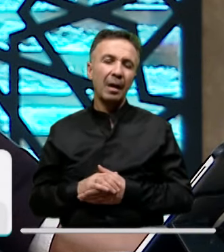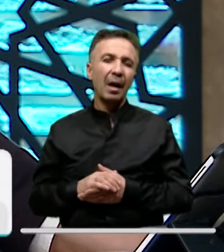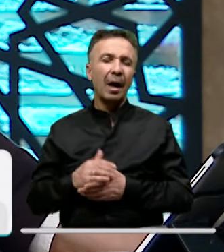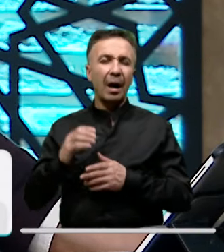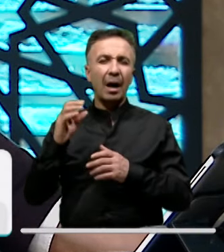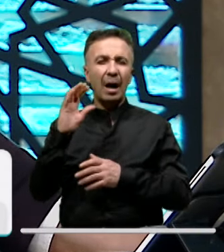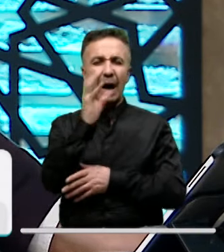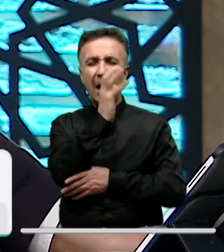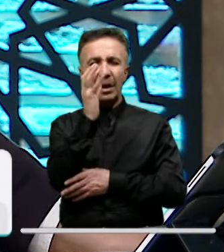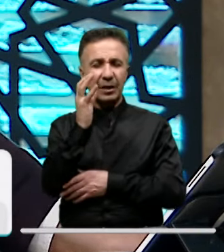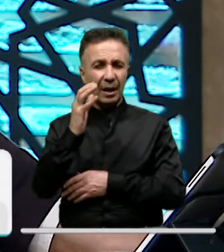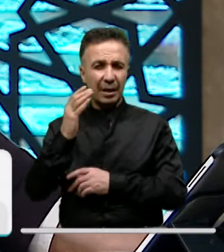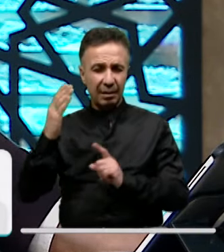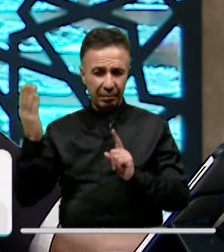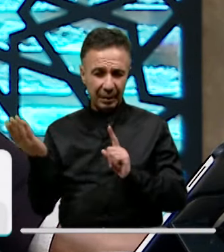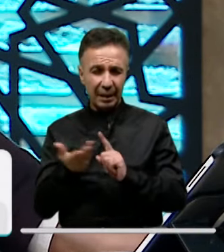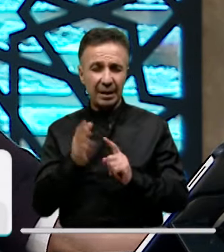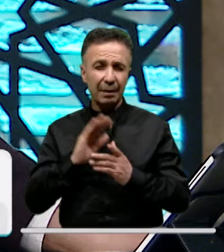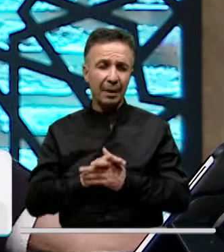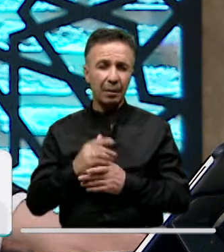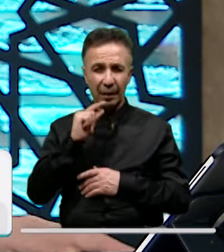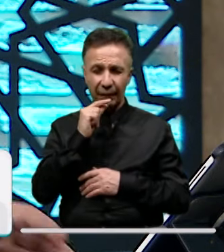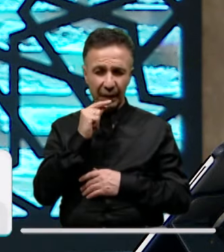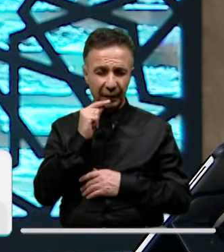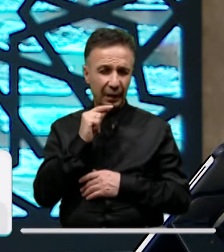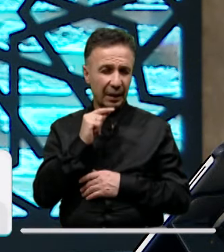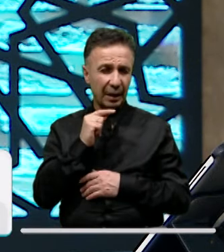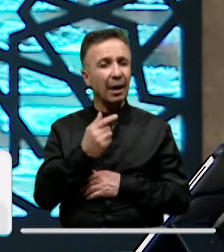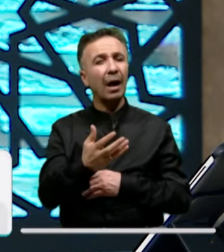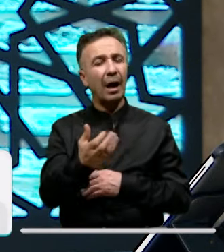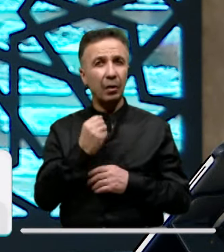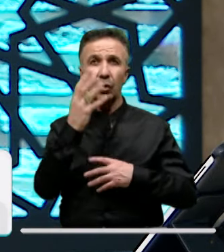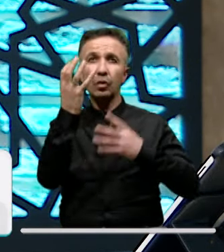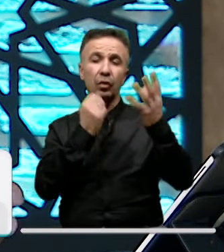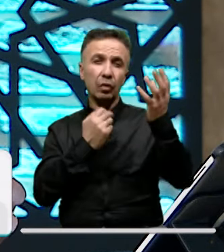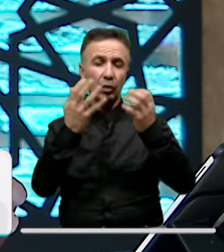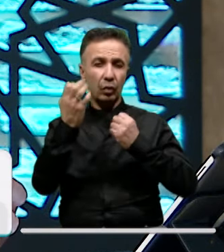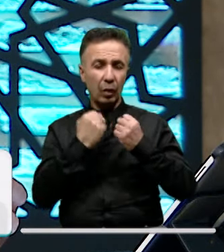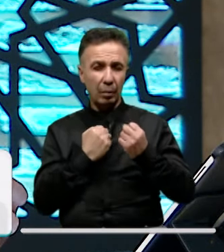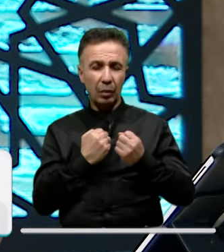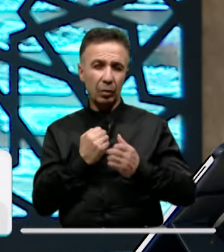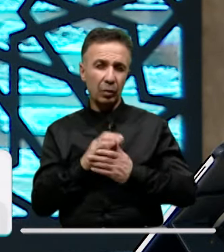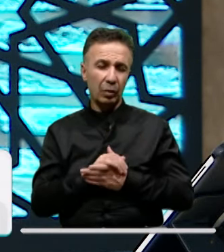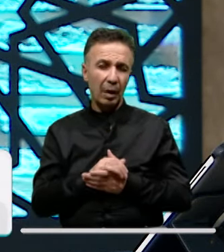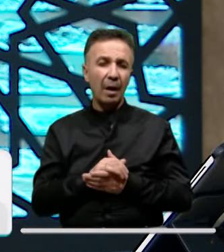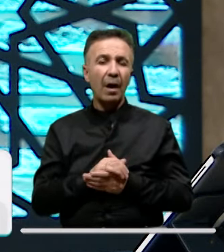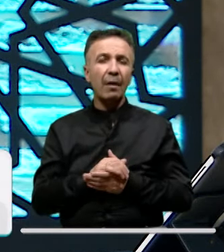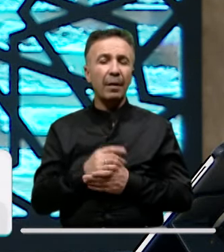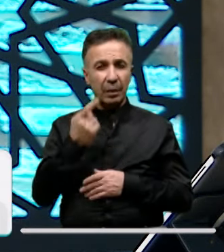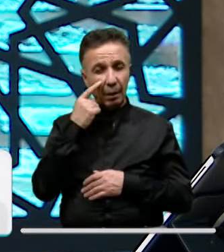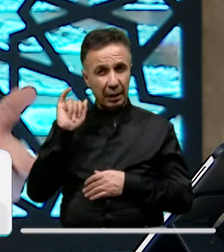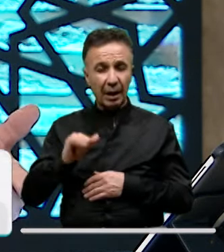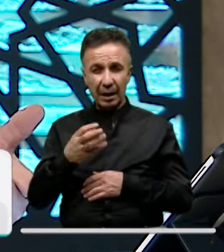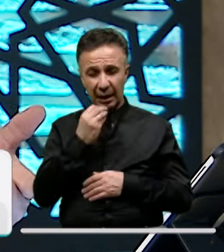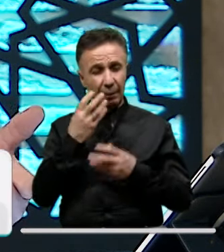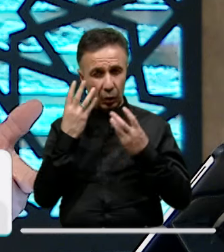ağaçlar kesilmedi. Kesilmediği için de fındık vermeye devam ediyor. Fındık vermeye devam ettiği için de biz onları hasat edip alıyoruz. Muhtemeldir